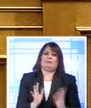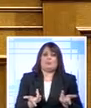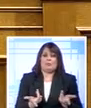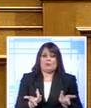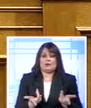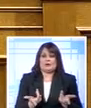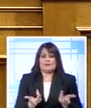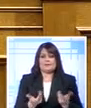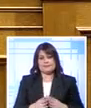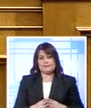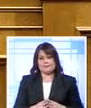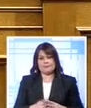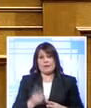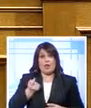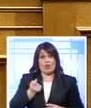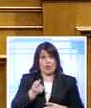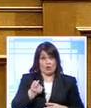Η εκταμείωση των δόσεων